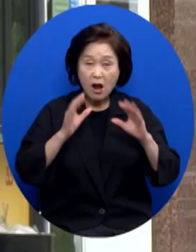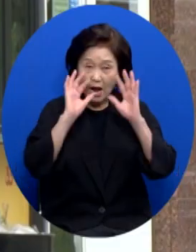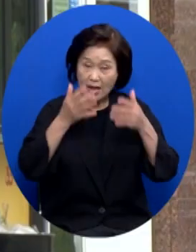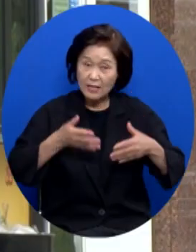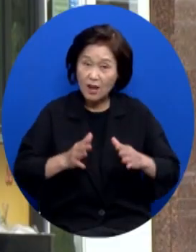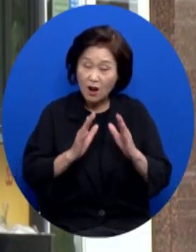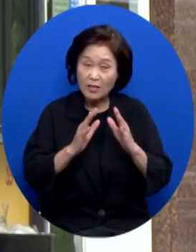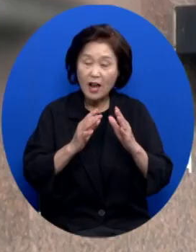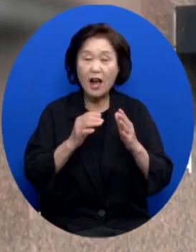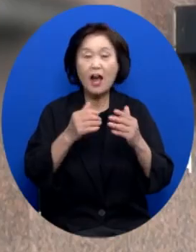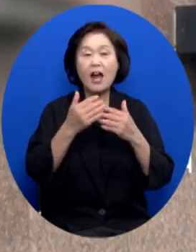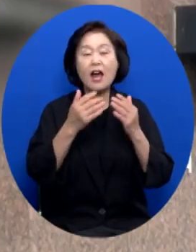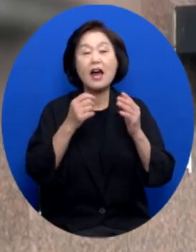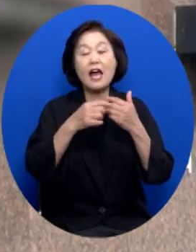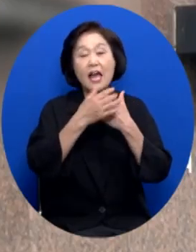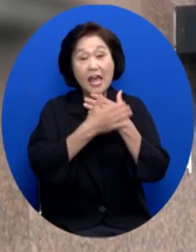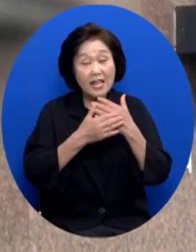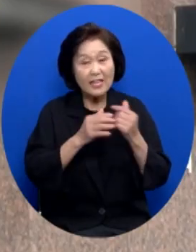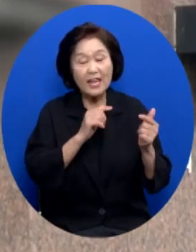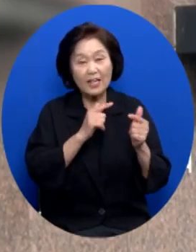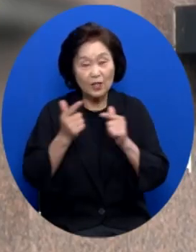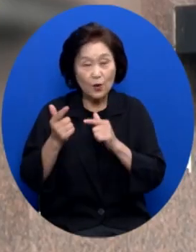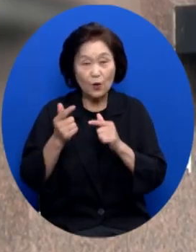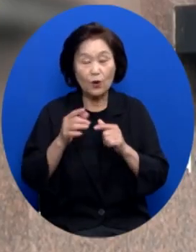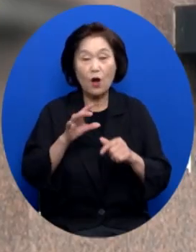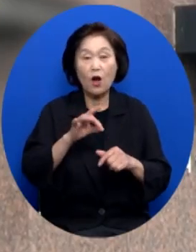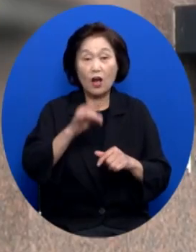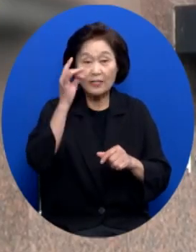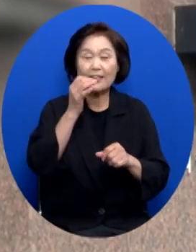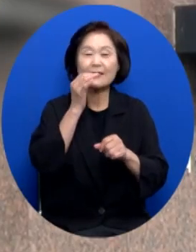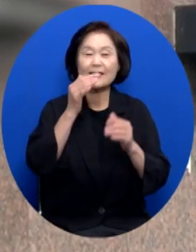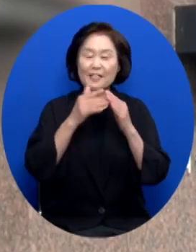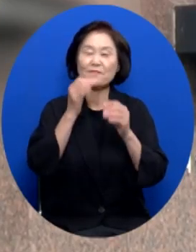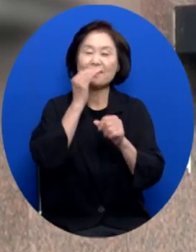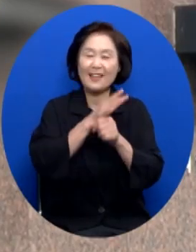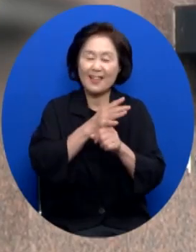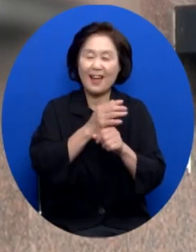등의 영향으로 생애 첫 집합 건물 매입자가 늘어난 것으로 보인다고 설명했습니다.